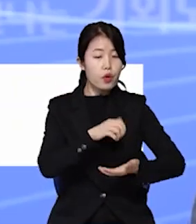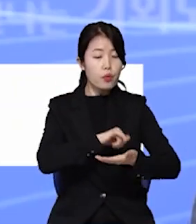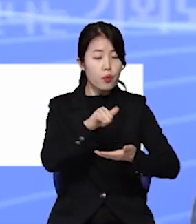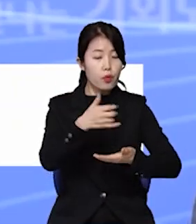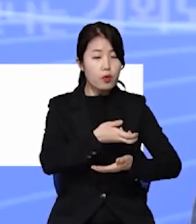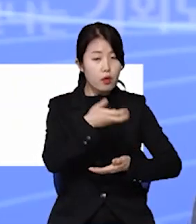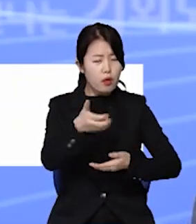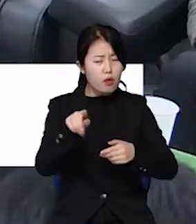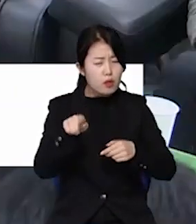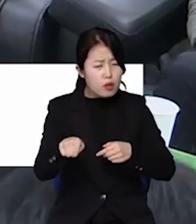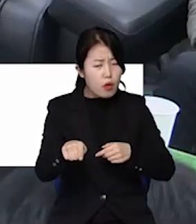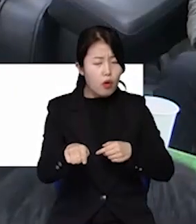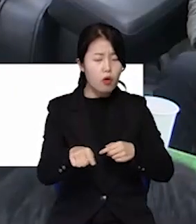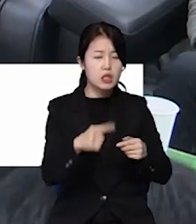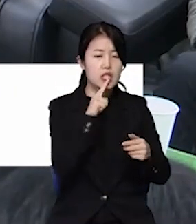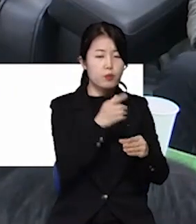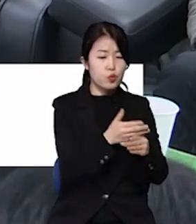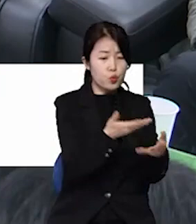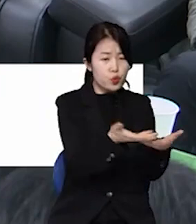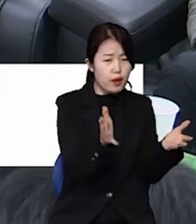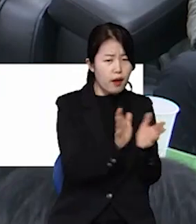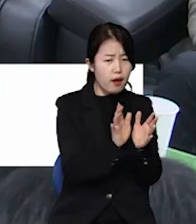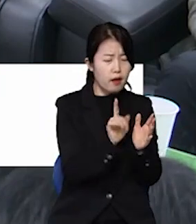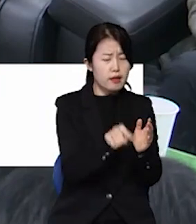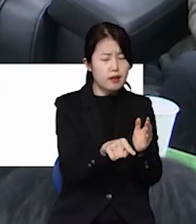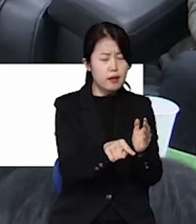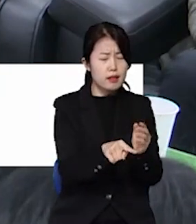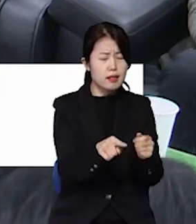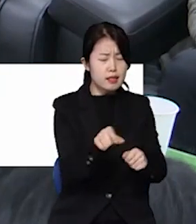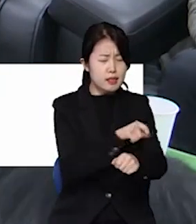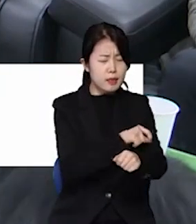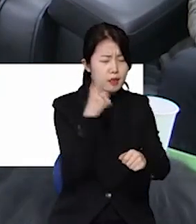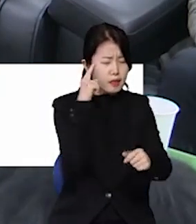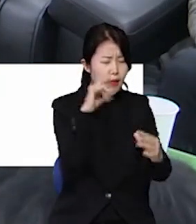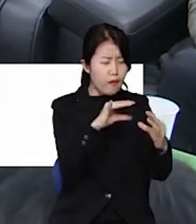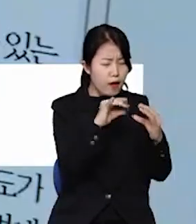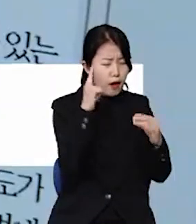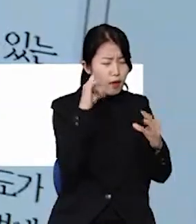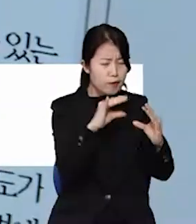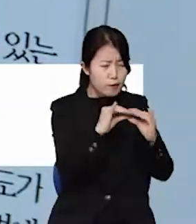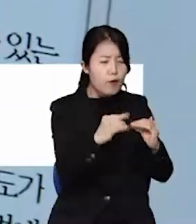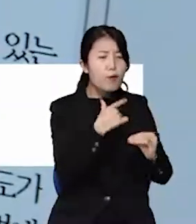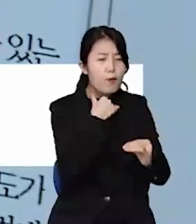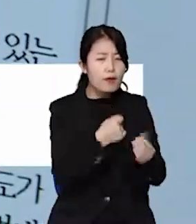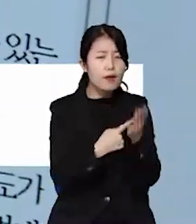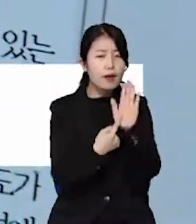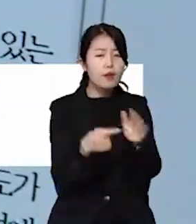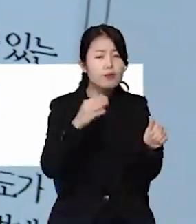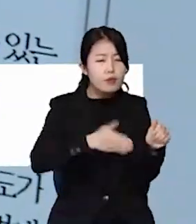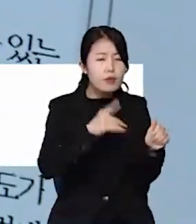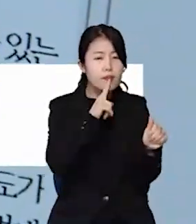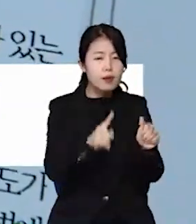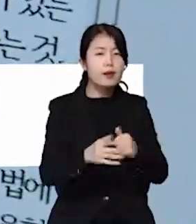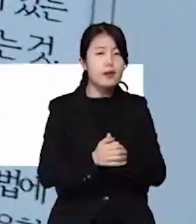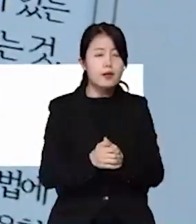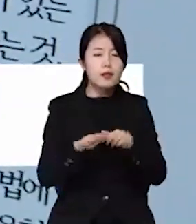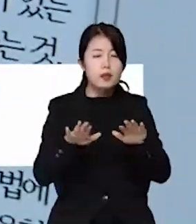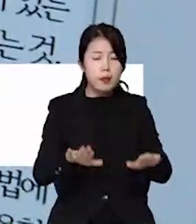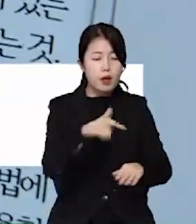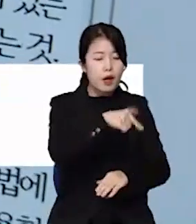확실한 당론이라는 점을 보여줬으면 좋겠다고 밝혔습니다. 이어 가덕신공항과